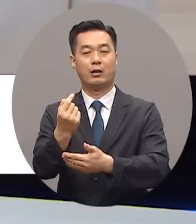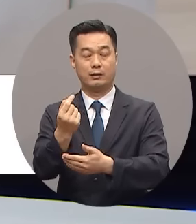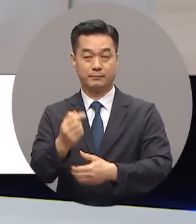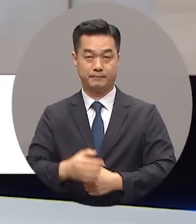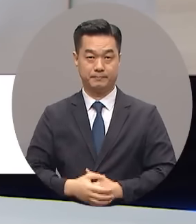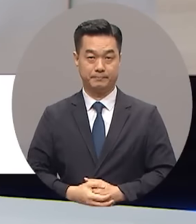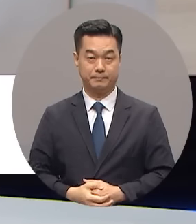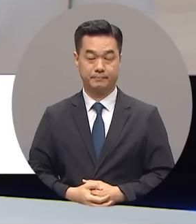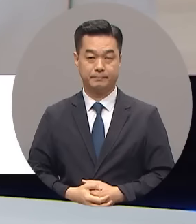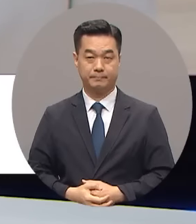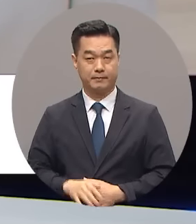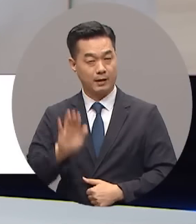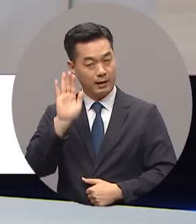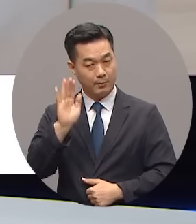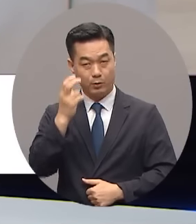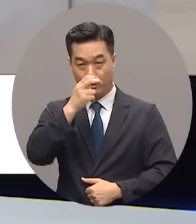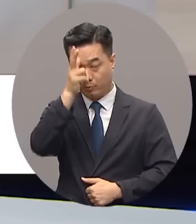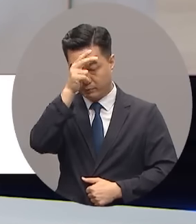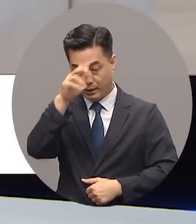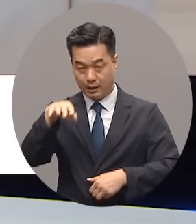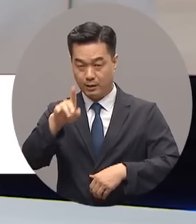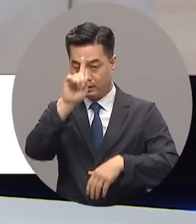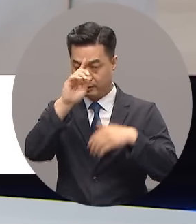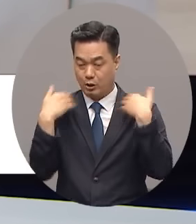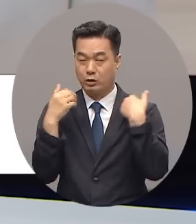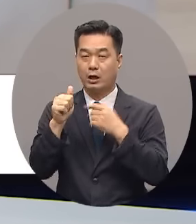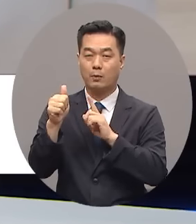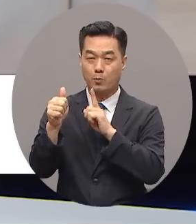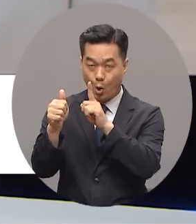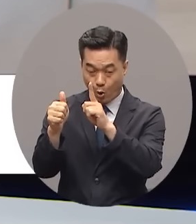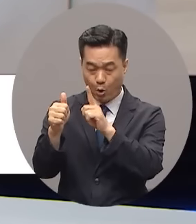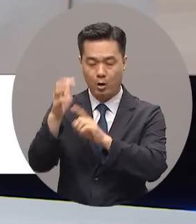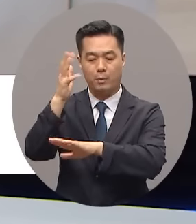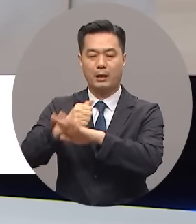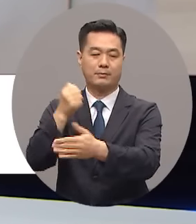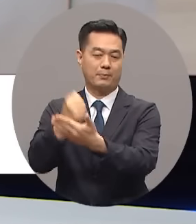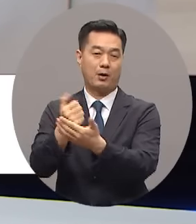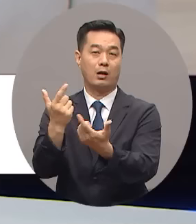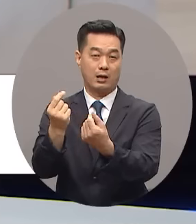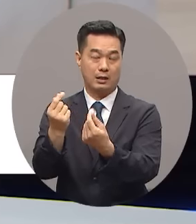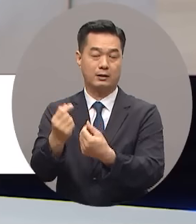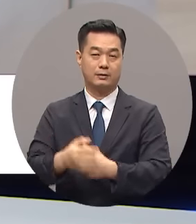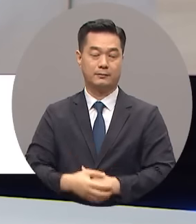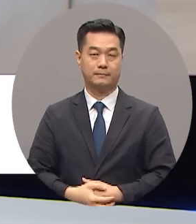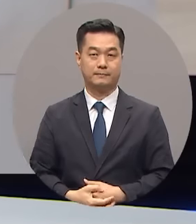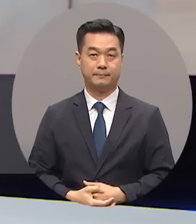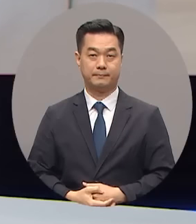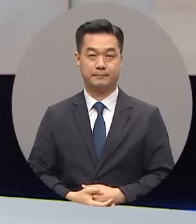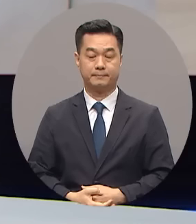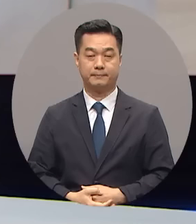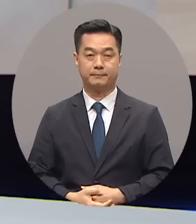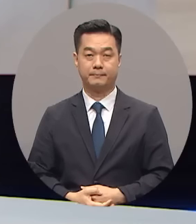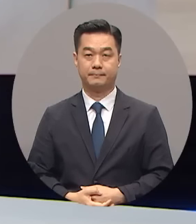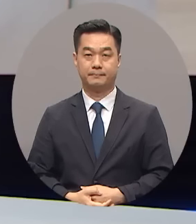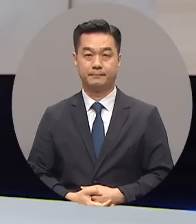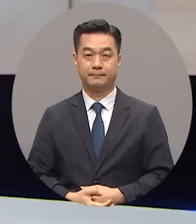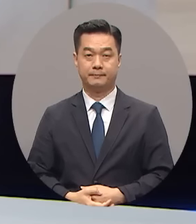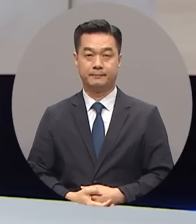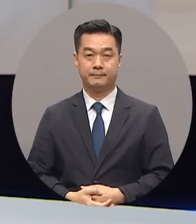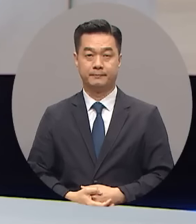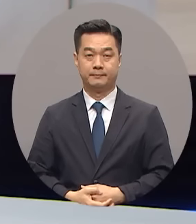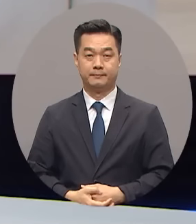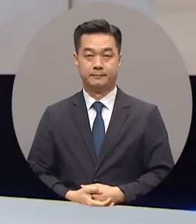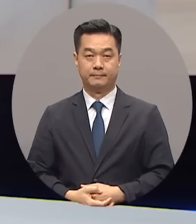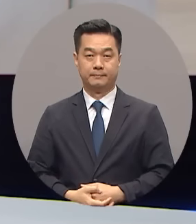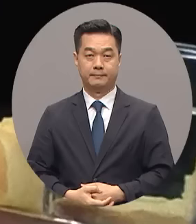알려졌습니다 조만간 검찰총장 보고를 거쳐 최종 처분을 내릴 것으로 전망됩니다 조희원 기자가 보도합니다